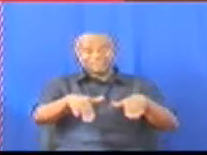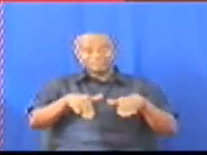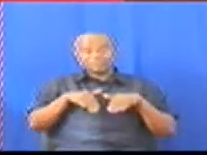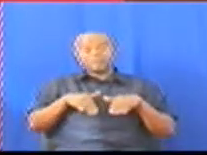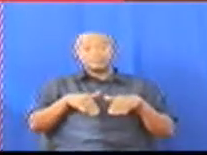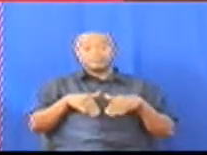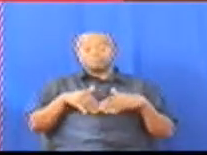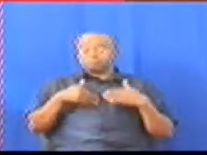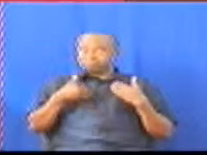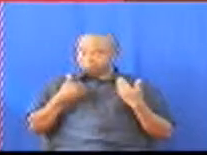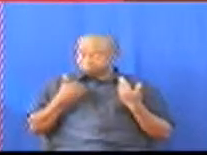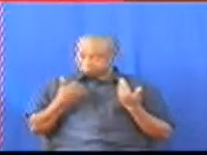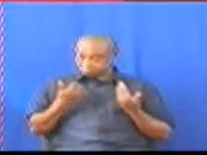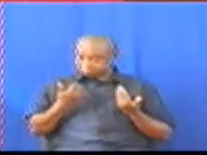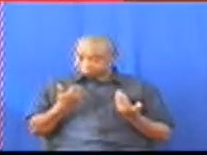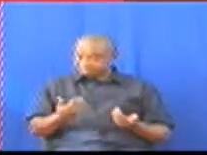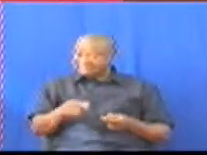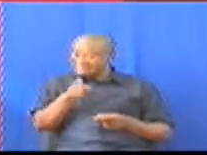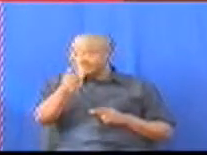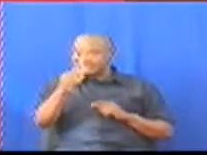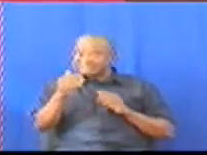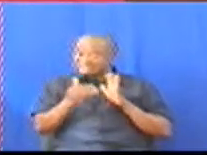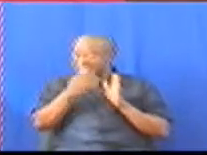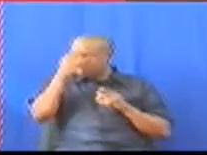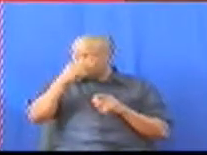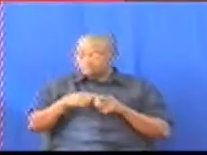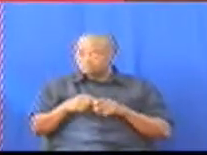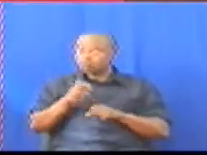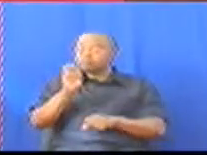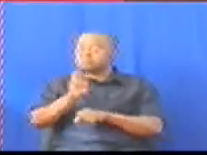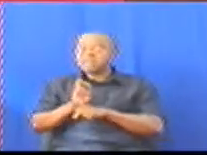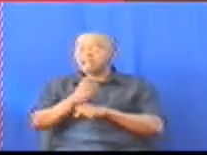hizi zimeletwa labda na rais labda kumkinga, kumfanyaje.